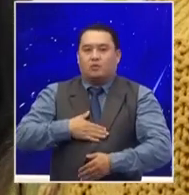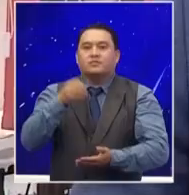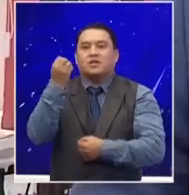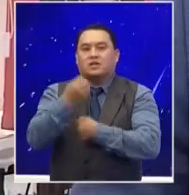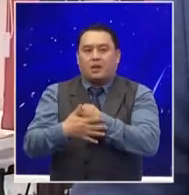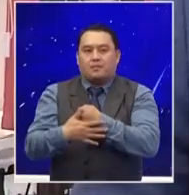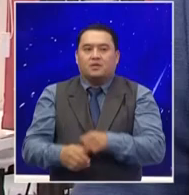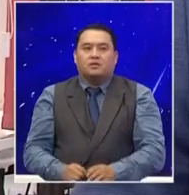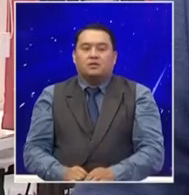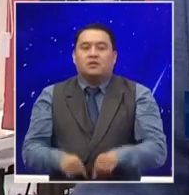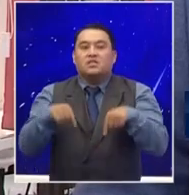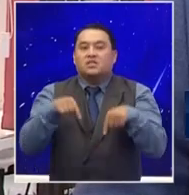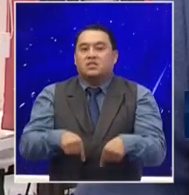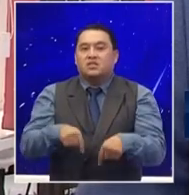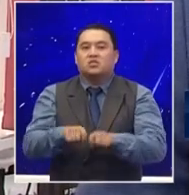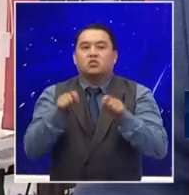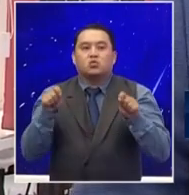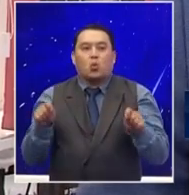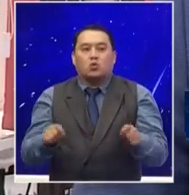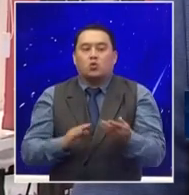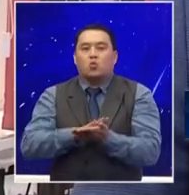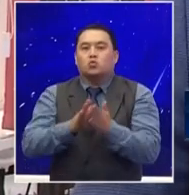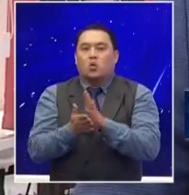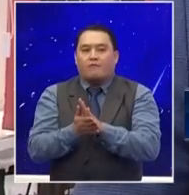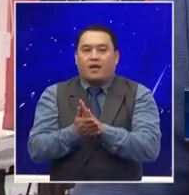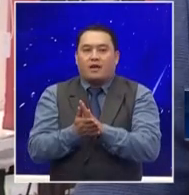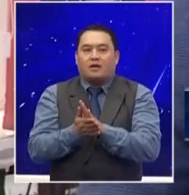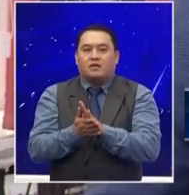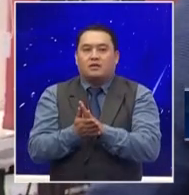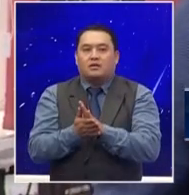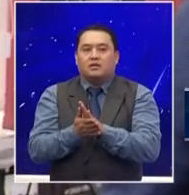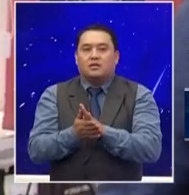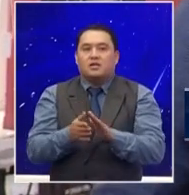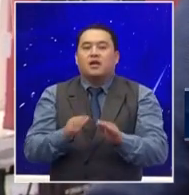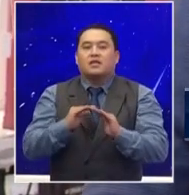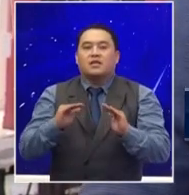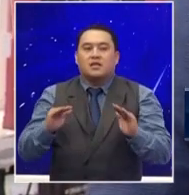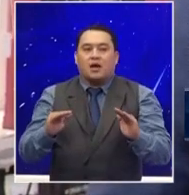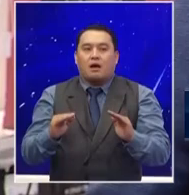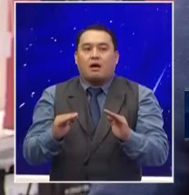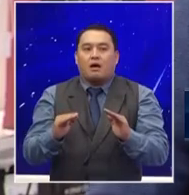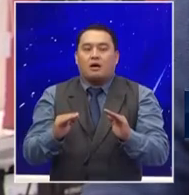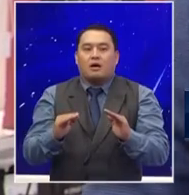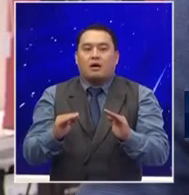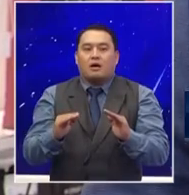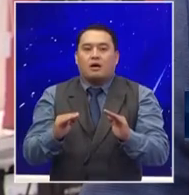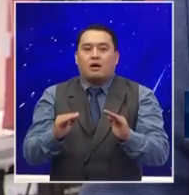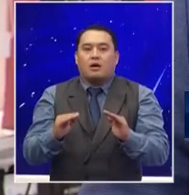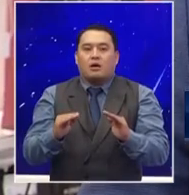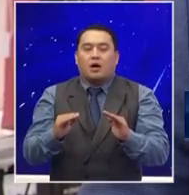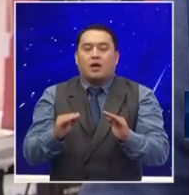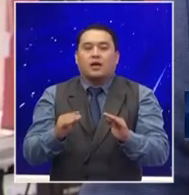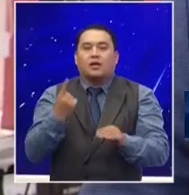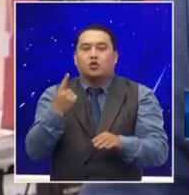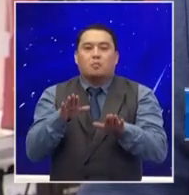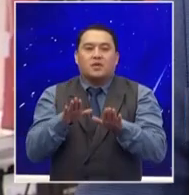центром. Здесь созданы соответствующие свои условия. Диспенсер для детей, один из критериев для детей, один уголок,